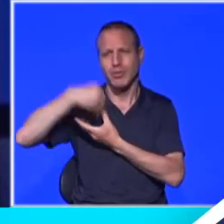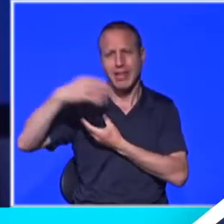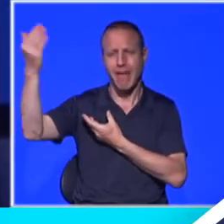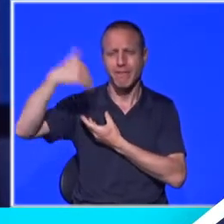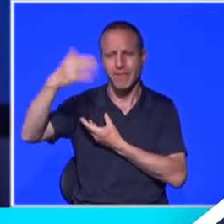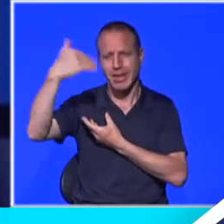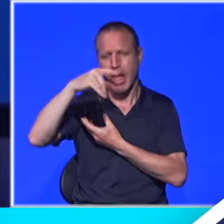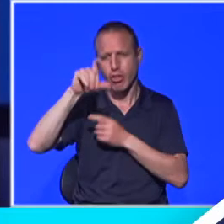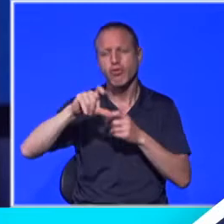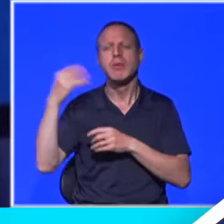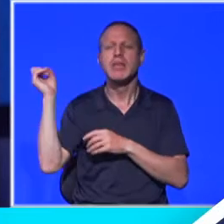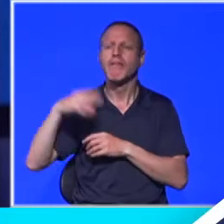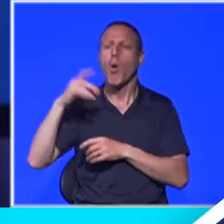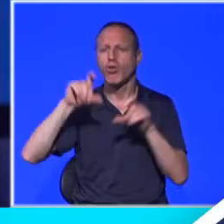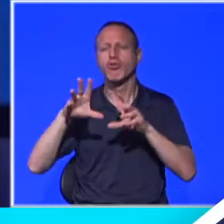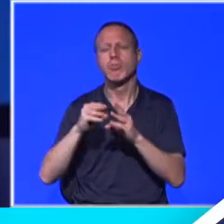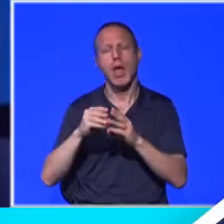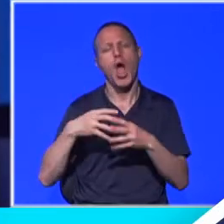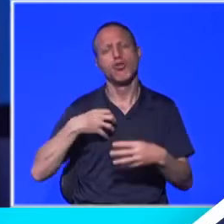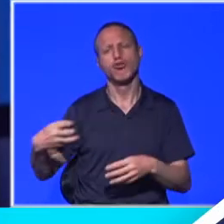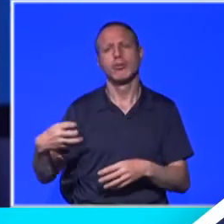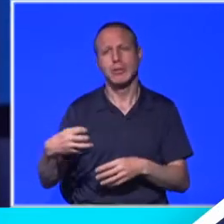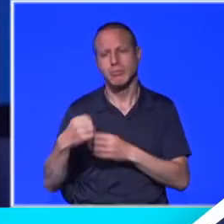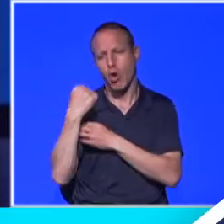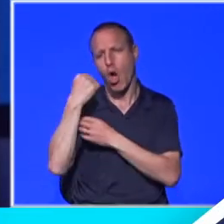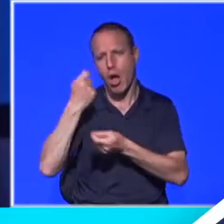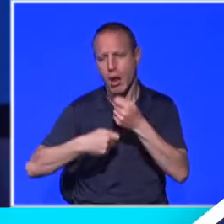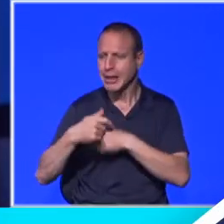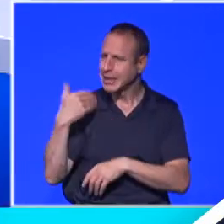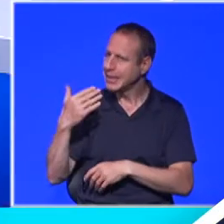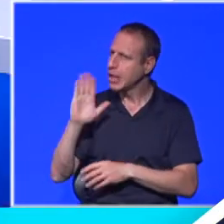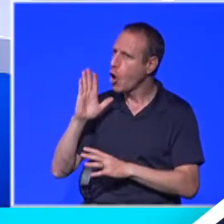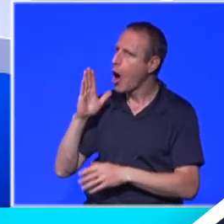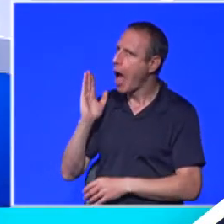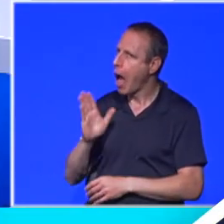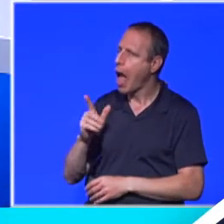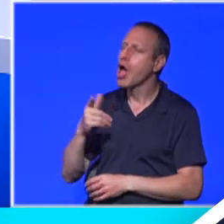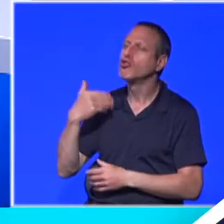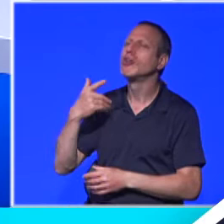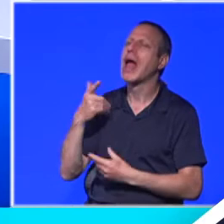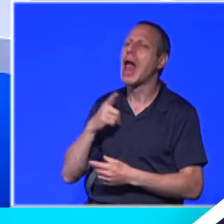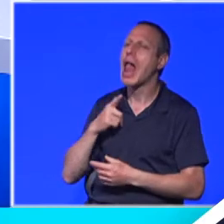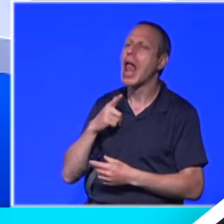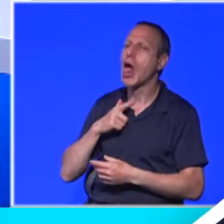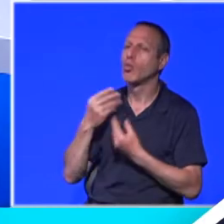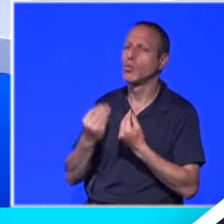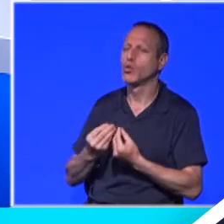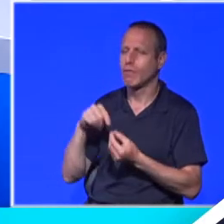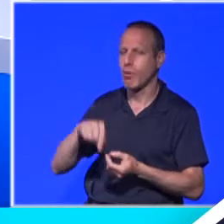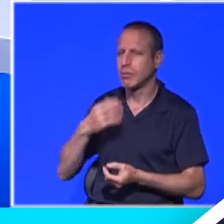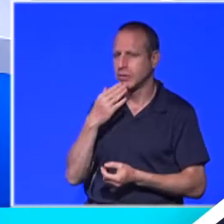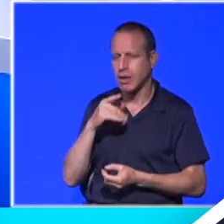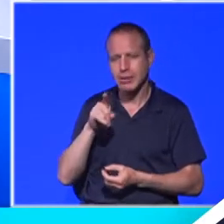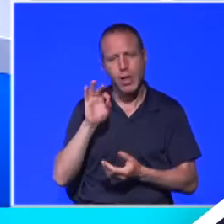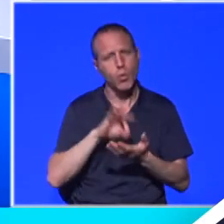יבואו אנשים עם כוח כלכלי ו... אתה אומר, יהיה כל כך רע שיהיה לנו טוב פה בישראל. זה הנקודת האור היחידה שאפשר